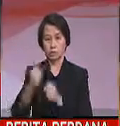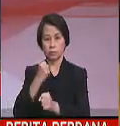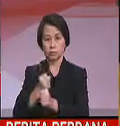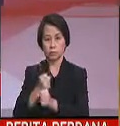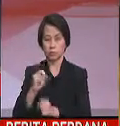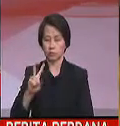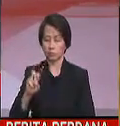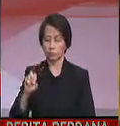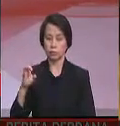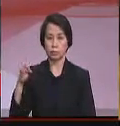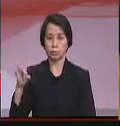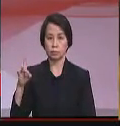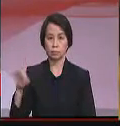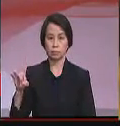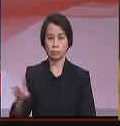tahun 2018.